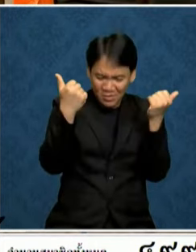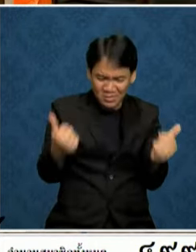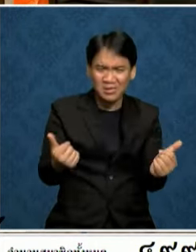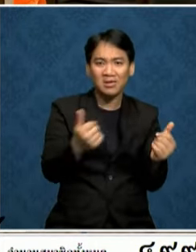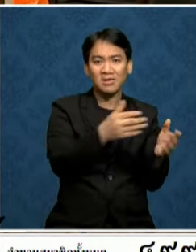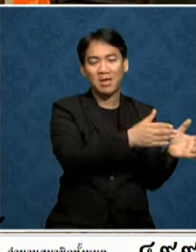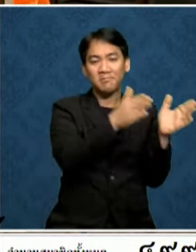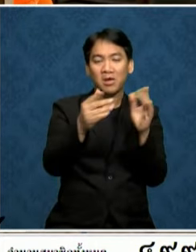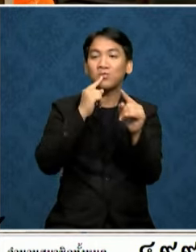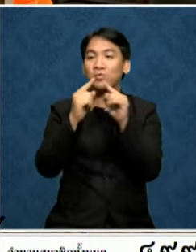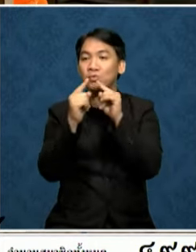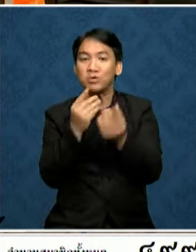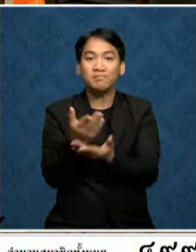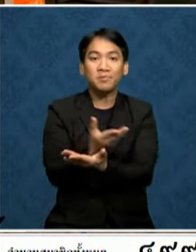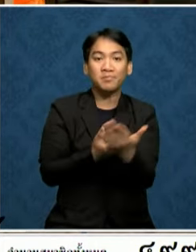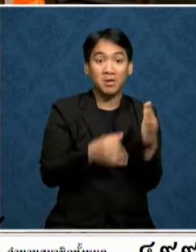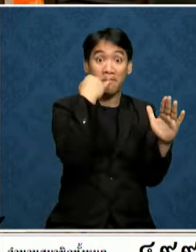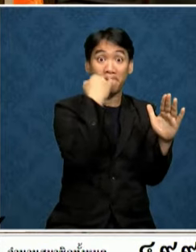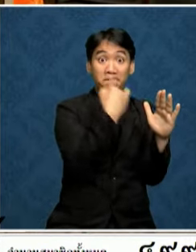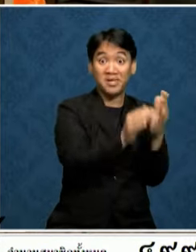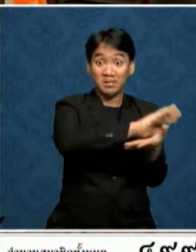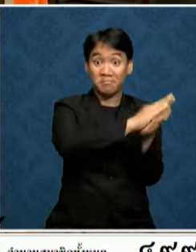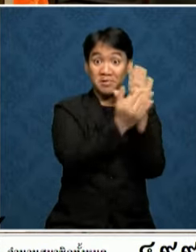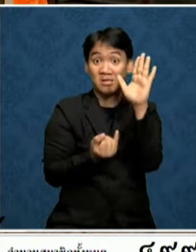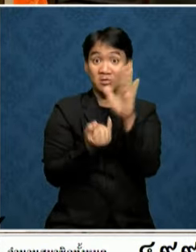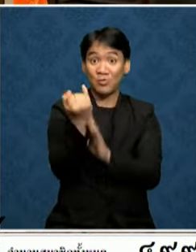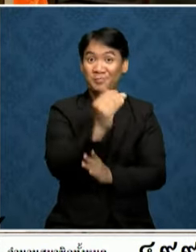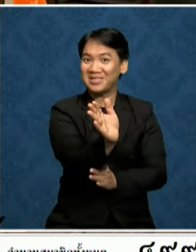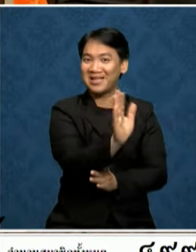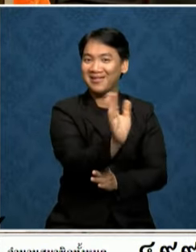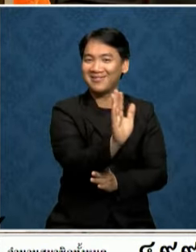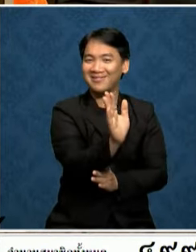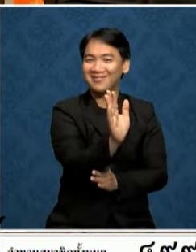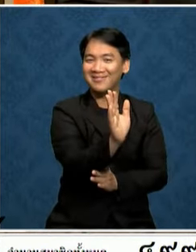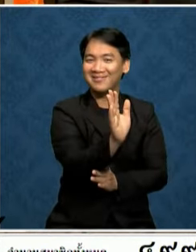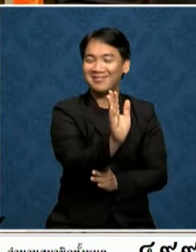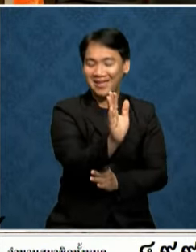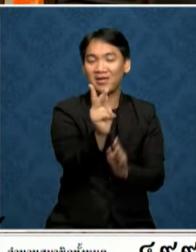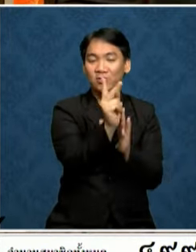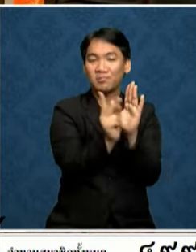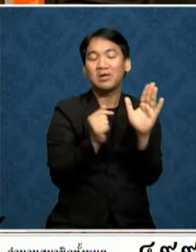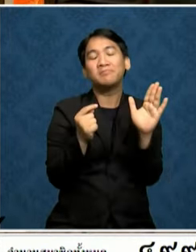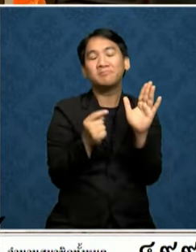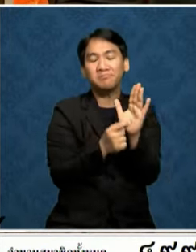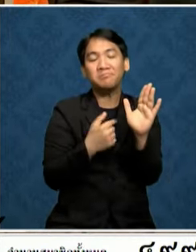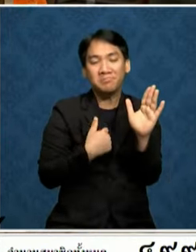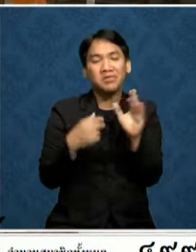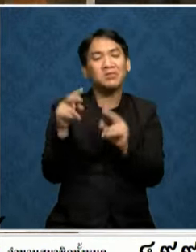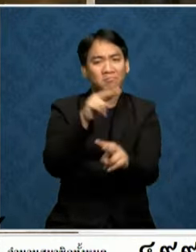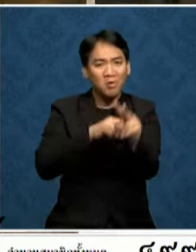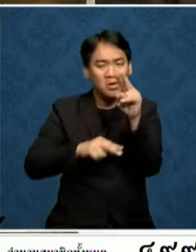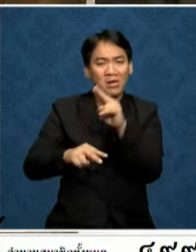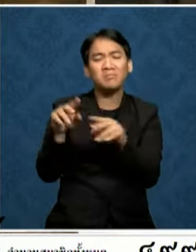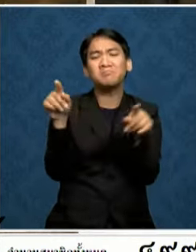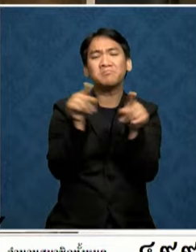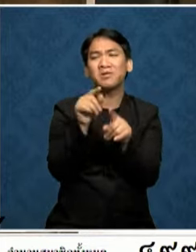เราไม่ได้ทำให้เรื่องผิดเป็นถูกนะคะเรากำลังทำเรื่องที่มันผิดเอามันมาควบคุมให้ถูกต้องไม่ต่างกับเรื่องบุหรี่ไฟฟ้าไม่ต่าง